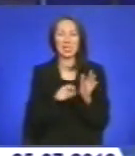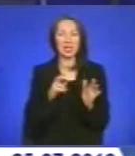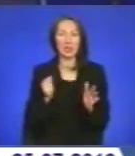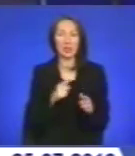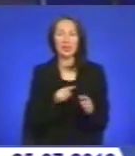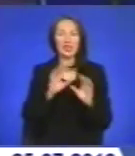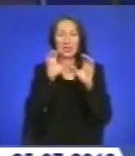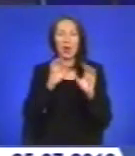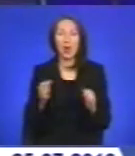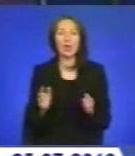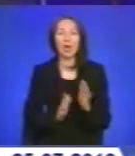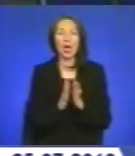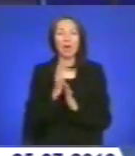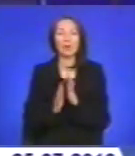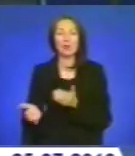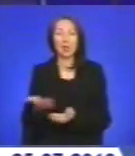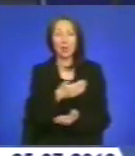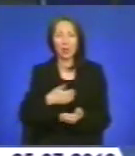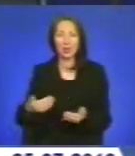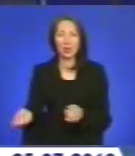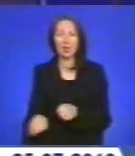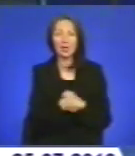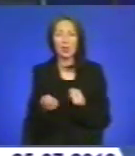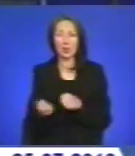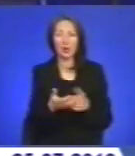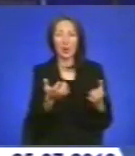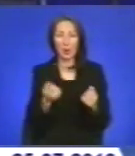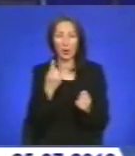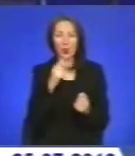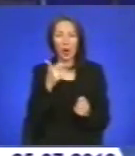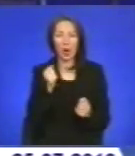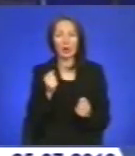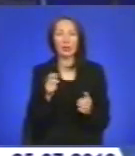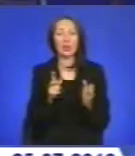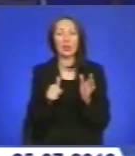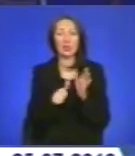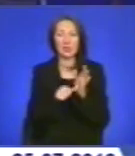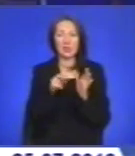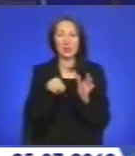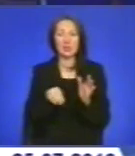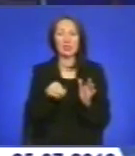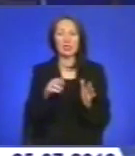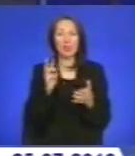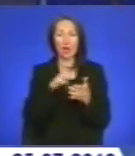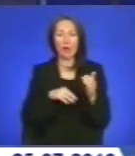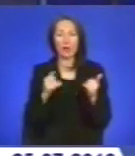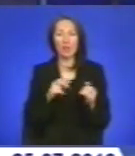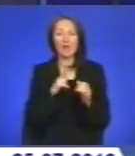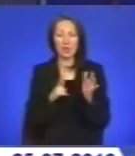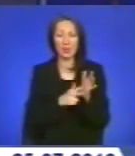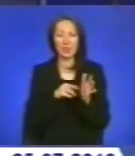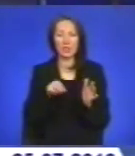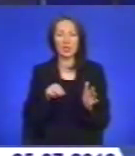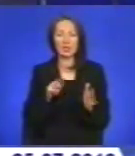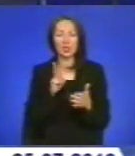незаконний сінокіс 1 гектара брали 3 тисячі гривень штрафу, а тепер понад 18 тисяч. За самовільний випас худоби